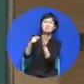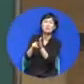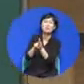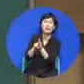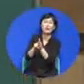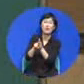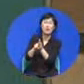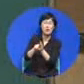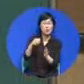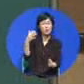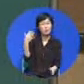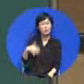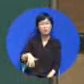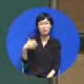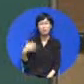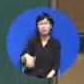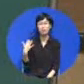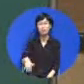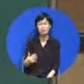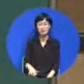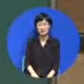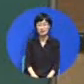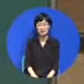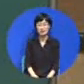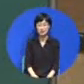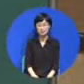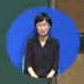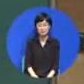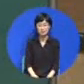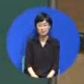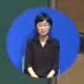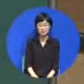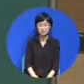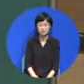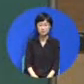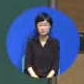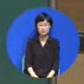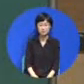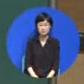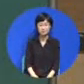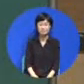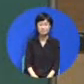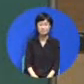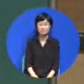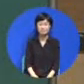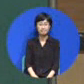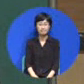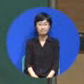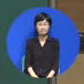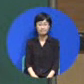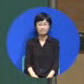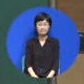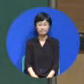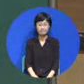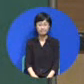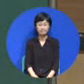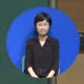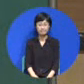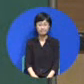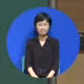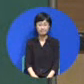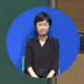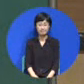말 없어요. There would be no other greater compliment. 세 번째 뭡니까? And the third thing?